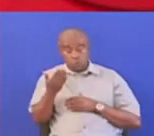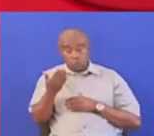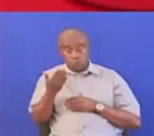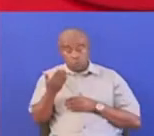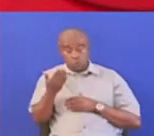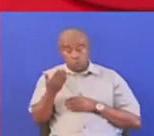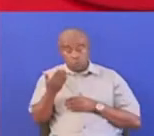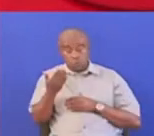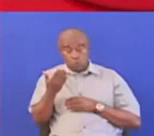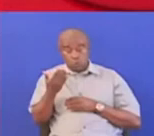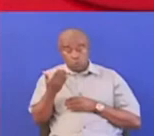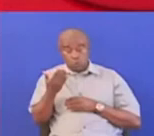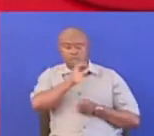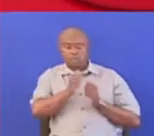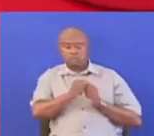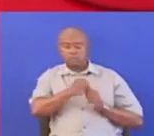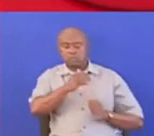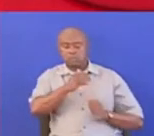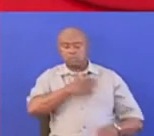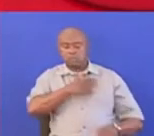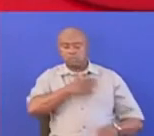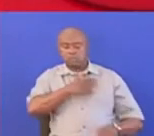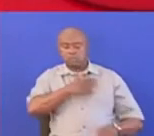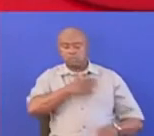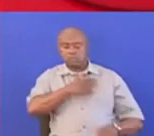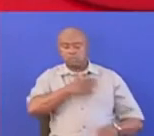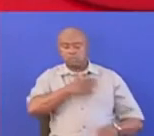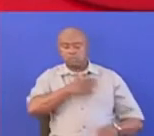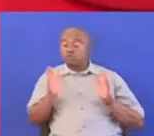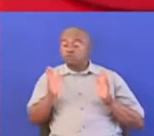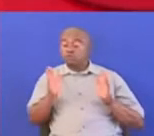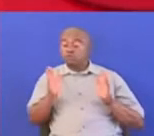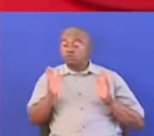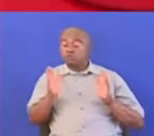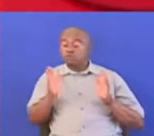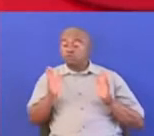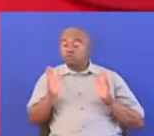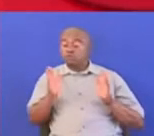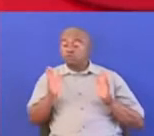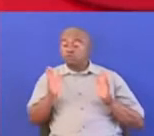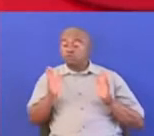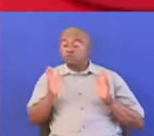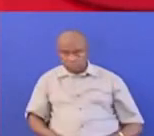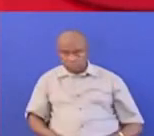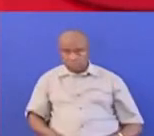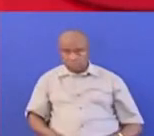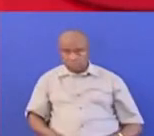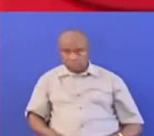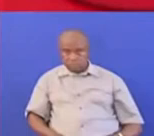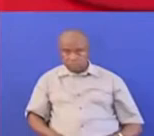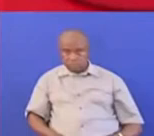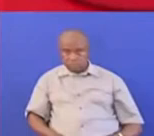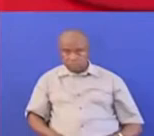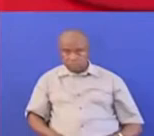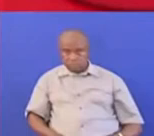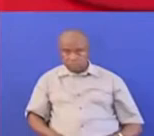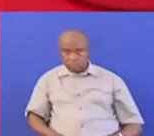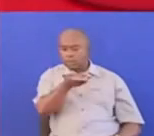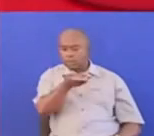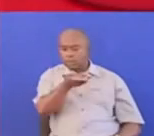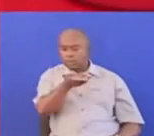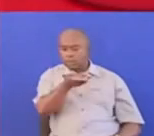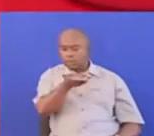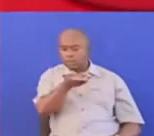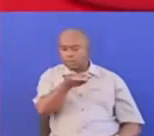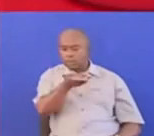tunalinda rasilimali zetu, tunazitunza, tunazihifadhi, lakini pia tunatoa fursa kwa wananchi wetu.